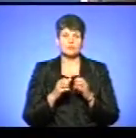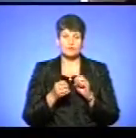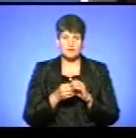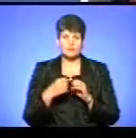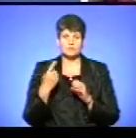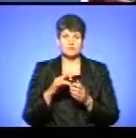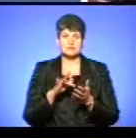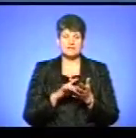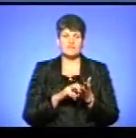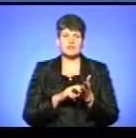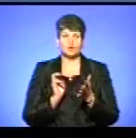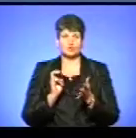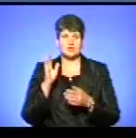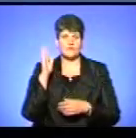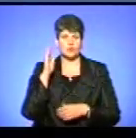центру відключення води?